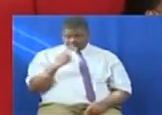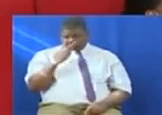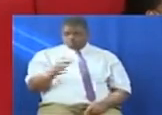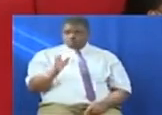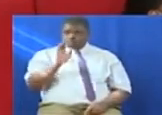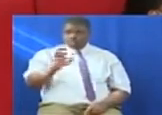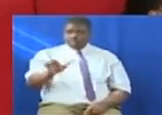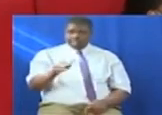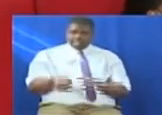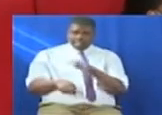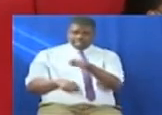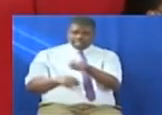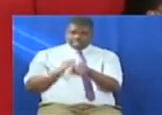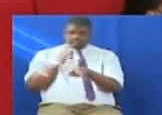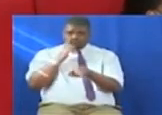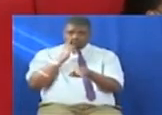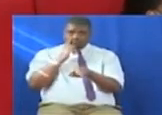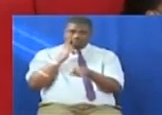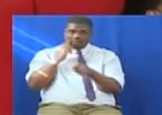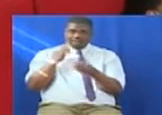leo hii tungekuwa tumeparaganyika.